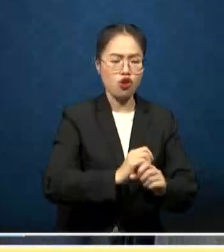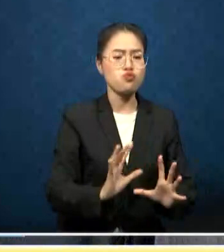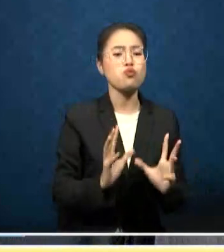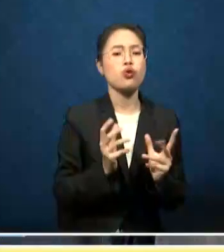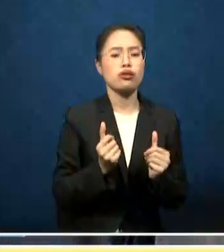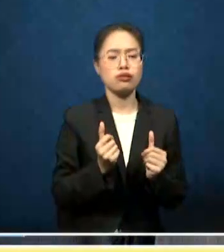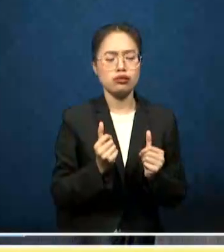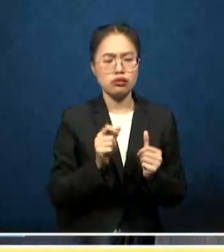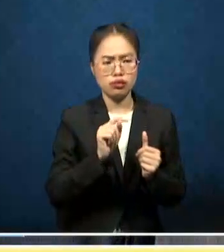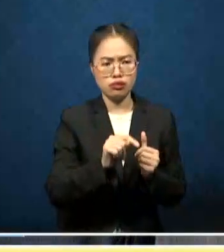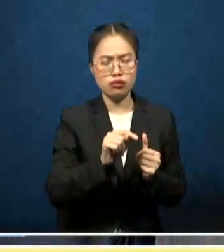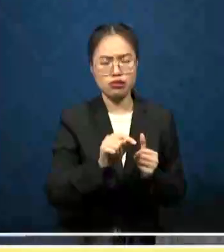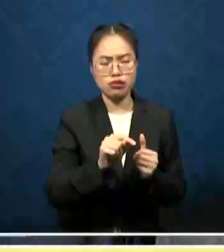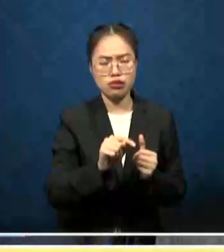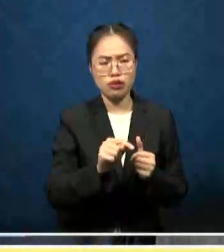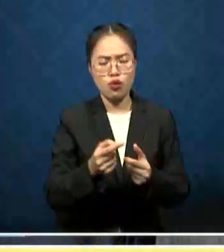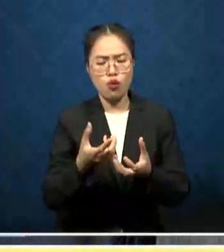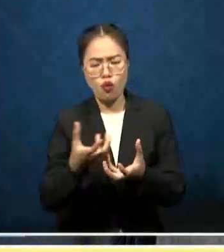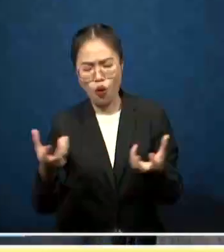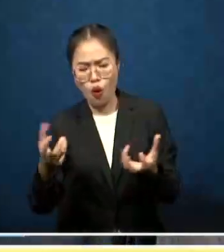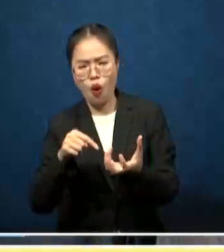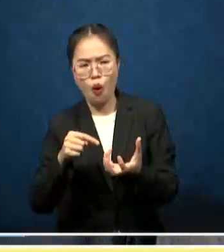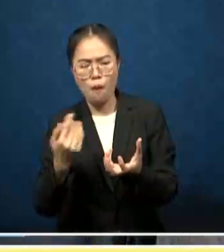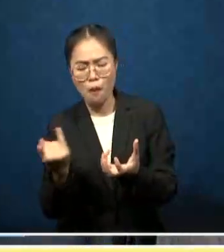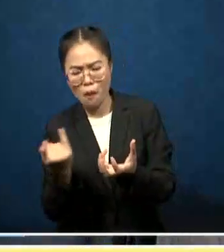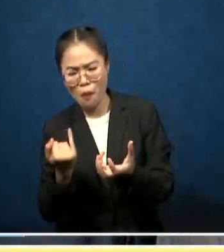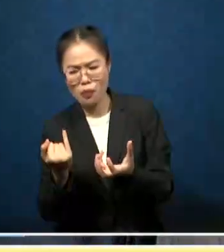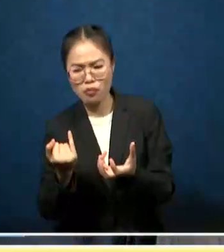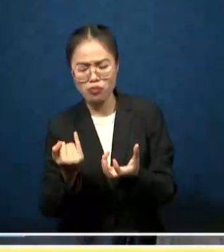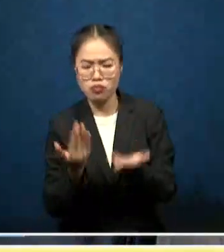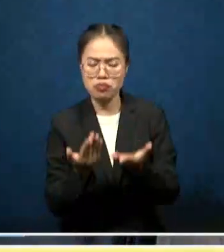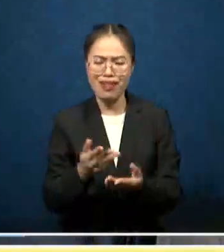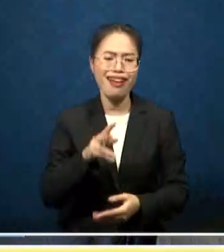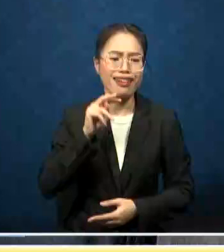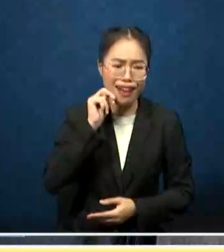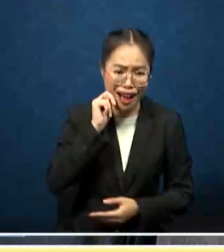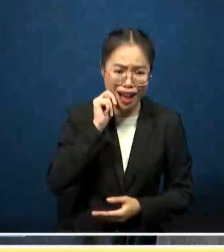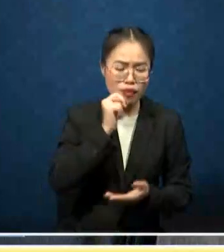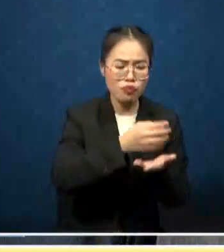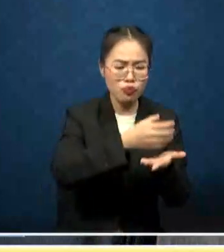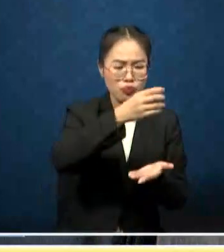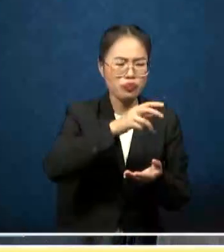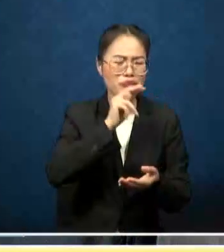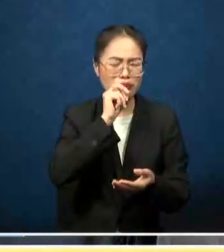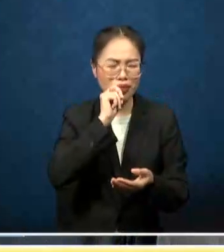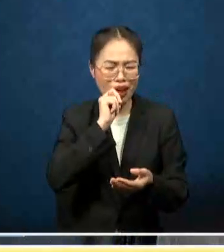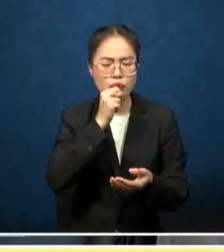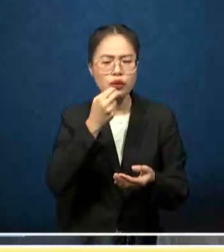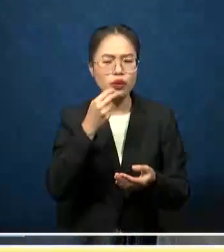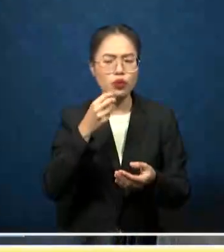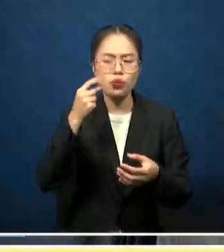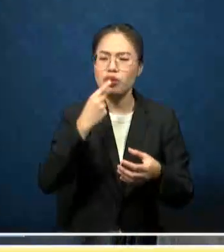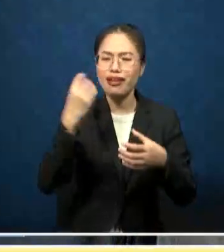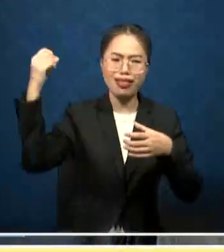ปลอดภัยสินค้าที่ไม่บริสุทธิ์ไม่ว่าจะเป็นน้ำถูกตั้งตากแดดไว้ตามปั๊มน้ำ